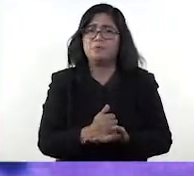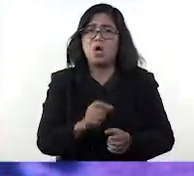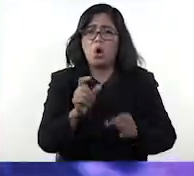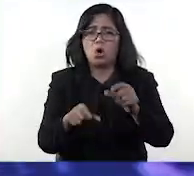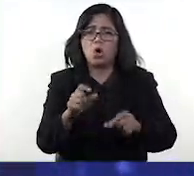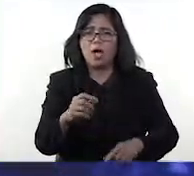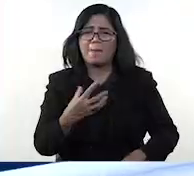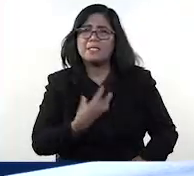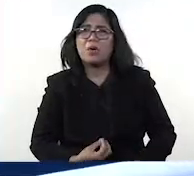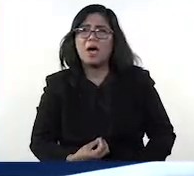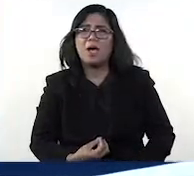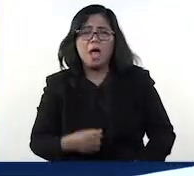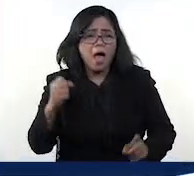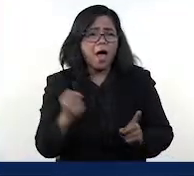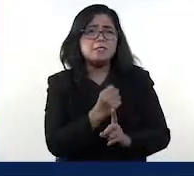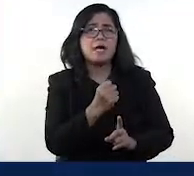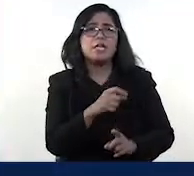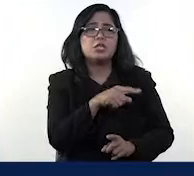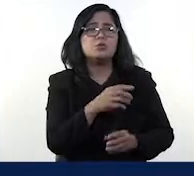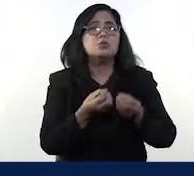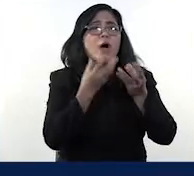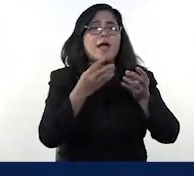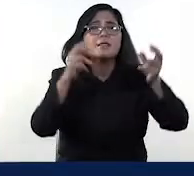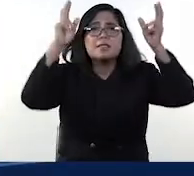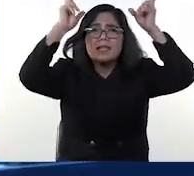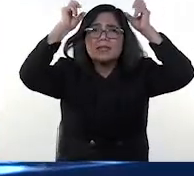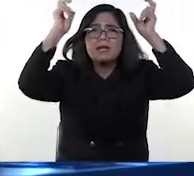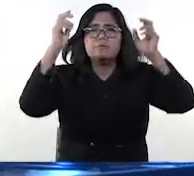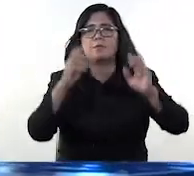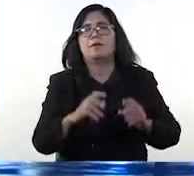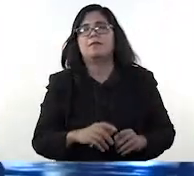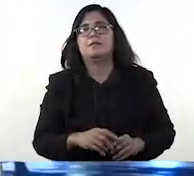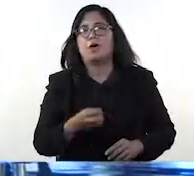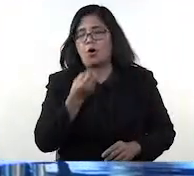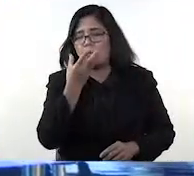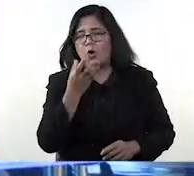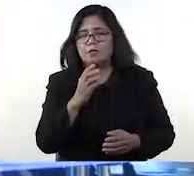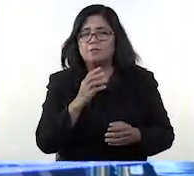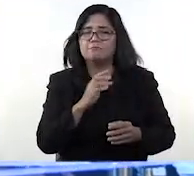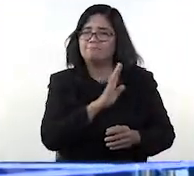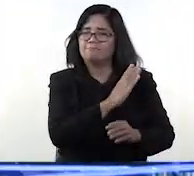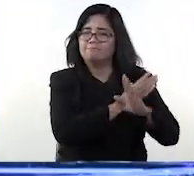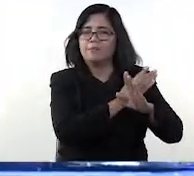kita Gua hajar nih orang itu suara setan Enggak saya masih ngumpul Hai